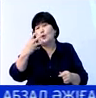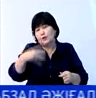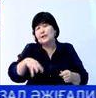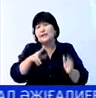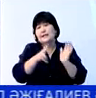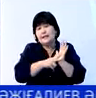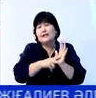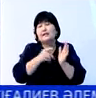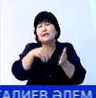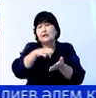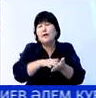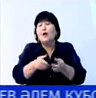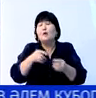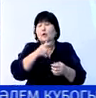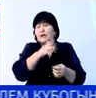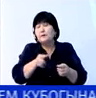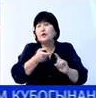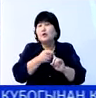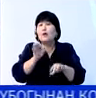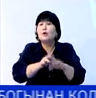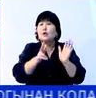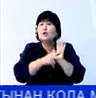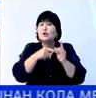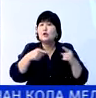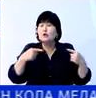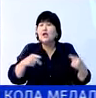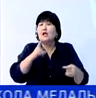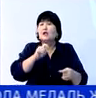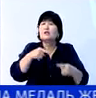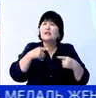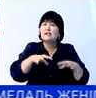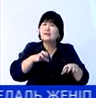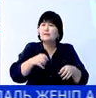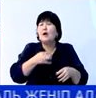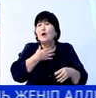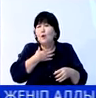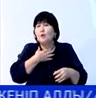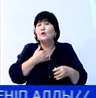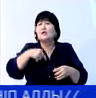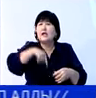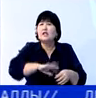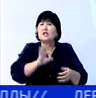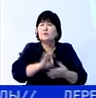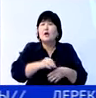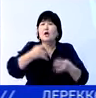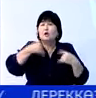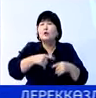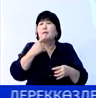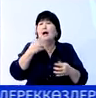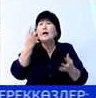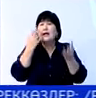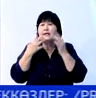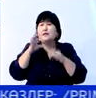алынды. Есепті мерзімде жоқпалы аурудың 8 түрі – құрызек, сірспе, көкжөтел, іш сүзегі, туа біткен қызамық